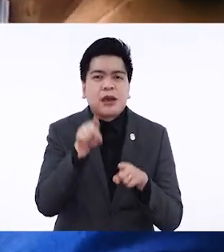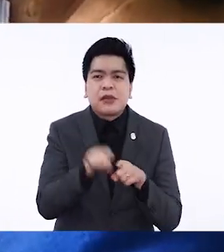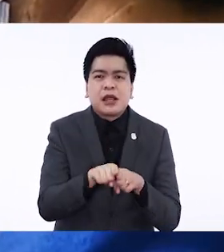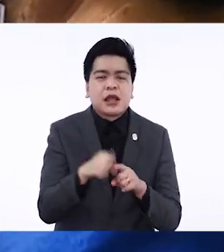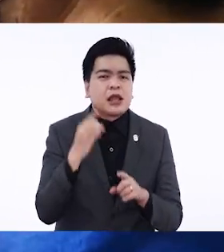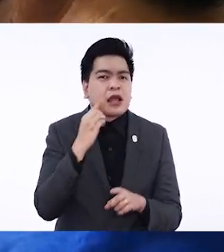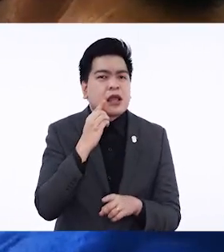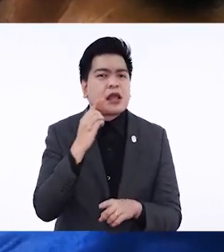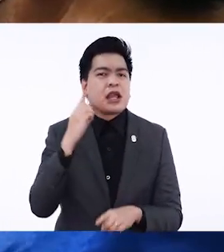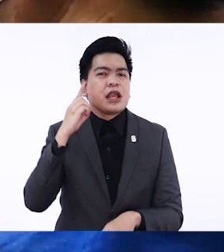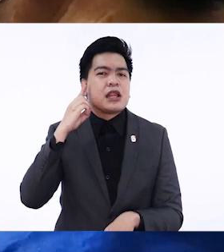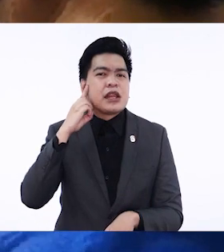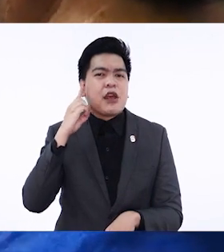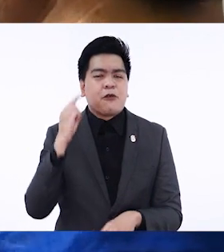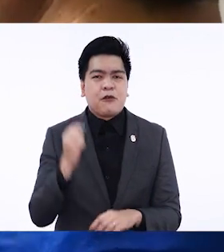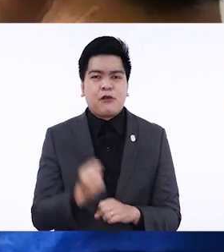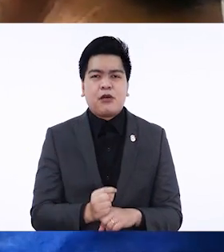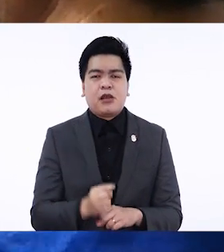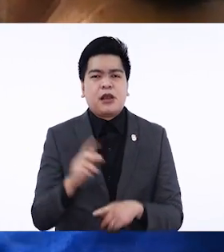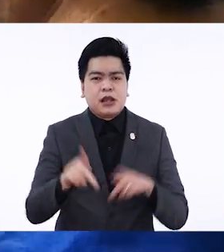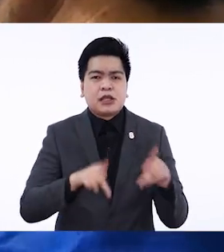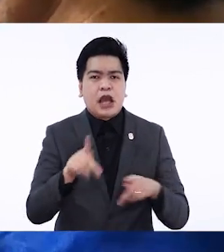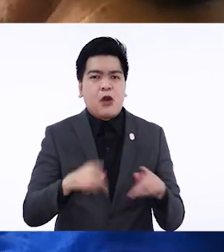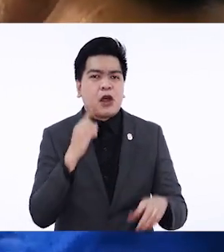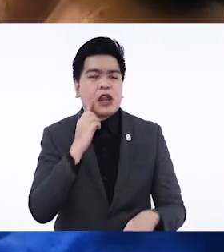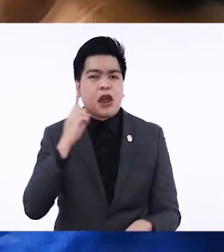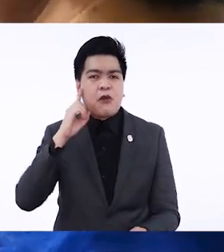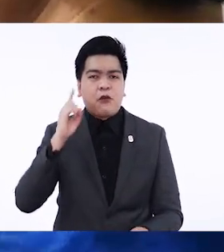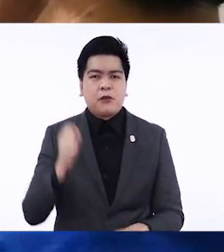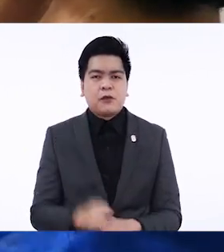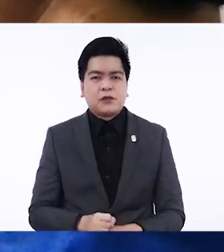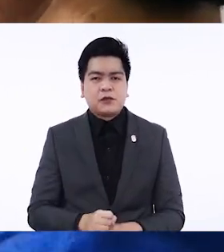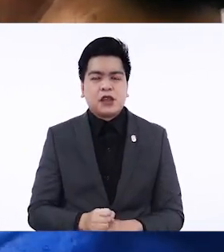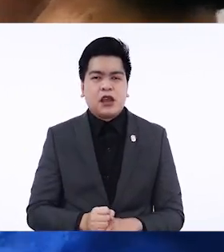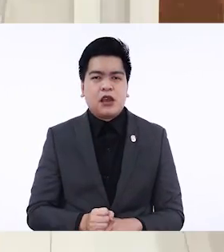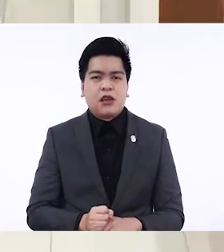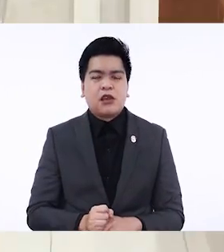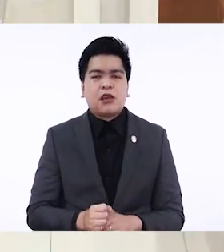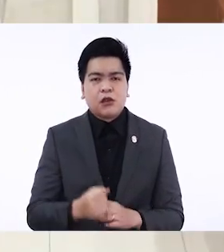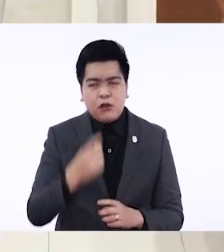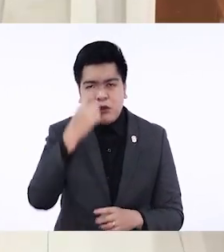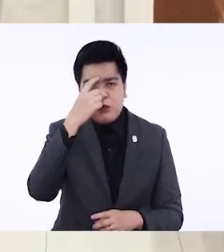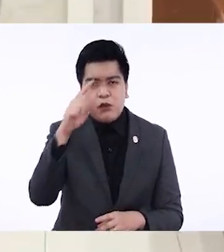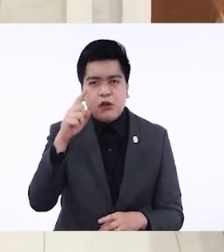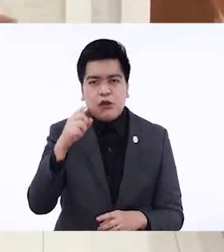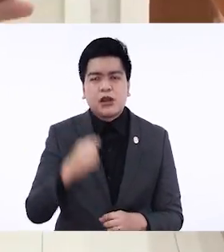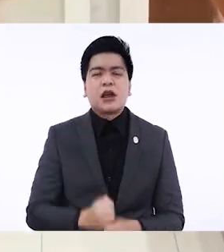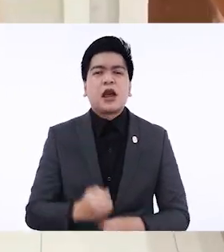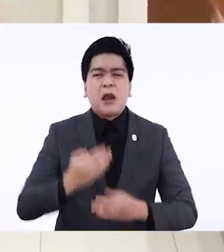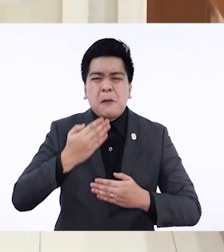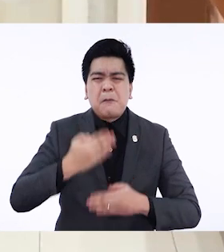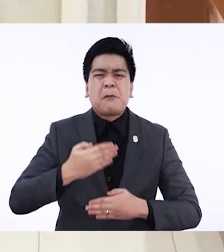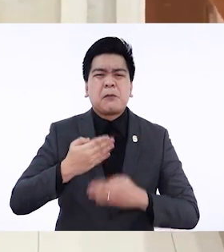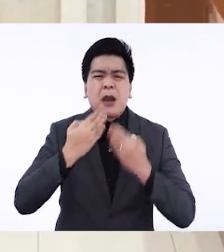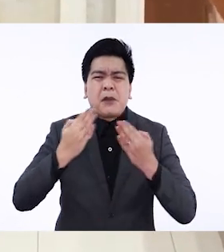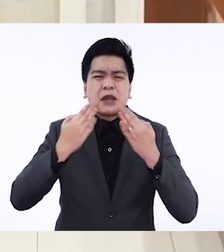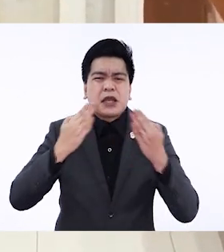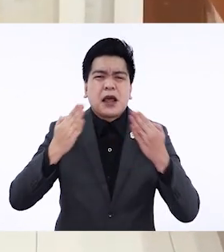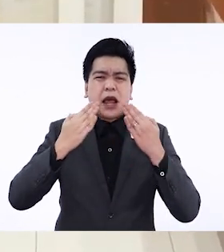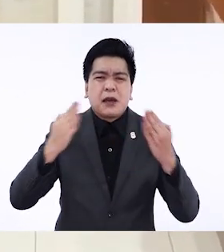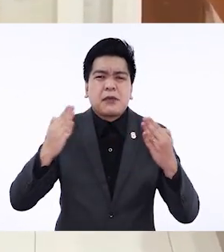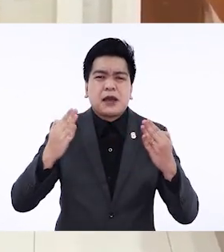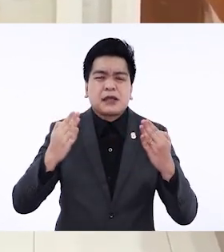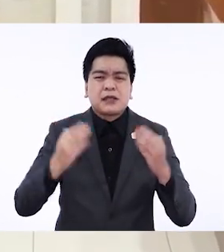natin, maging sa mga kababayan natin na mga deaf. Kaya nga, tausa-puso po ang aming pagpapasalamat sa